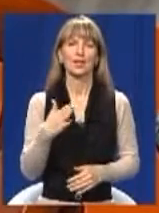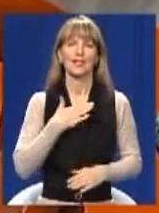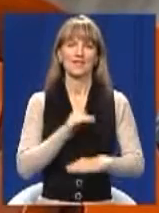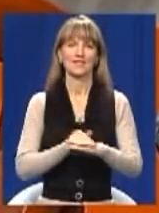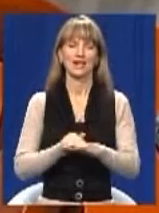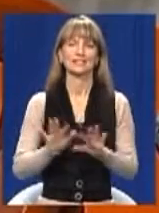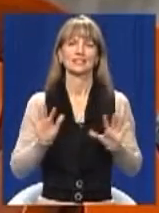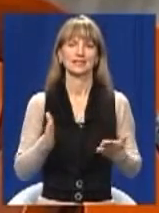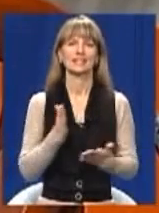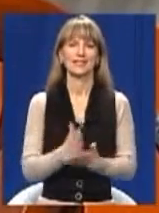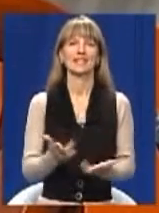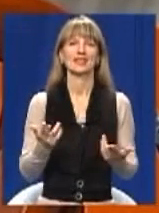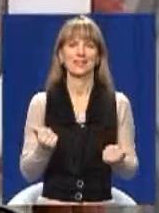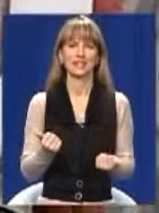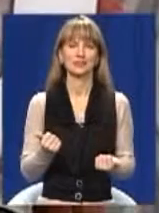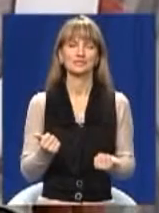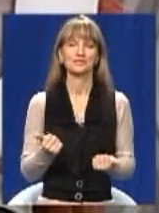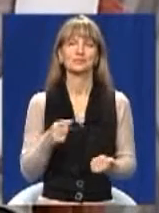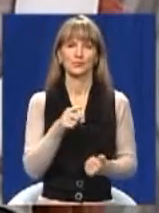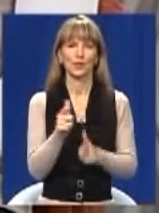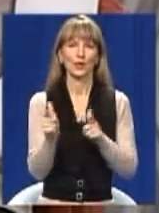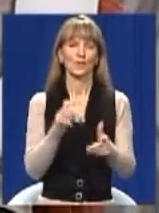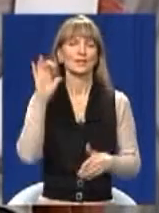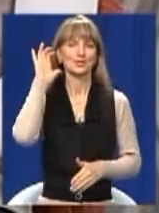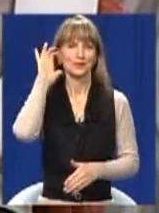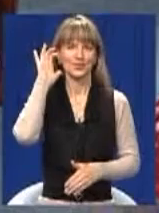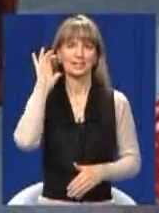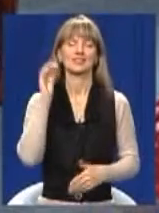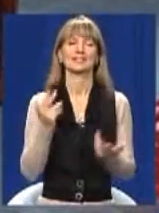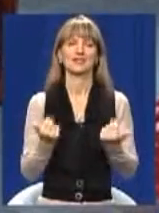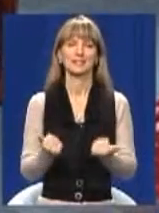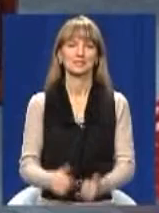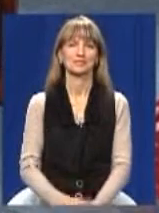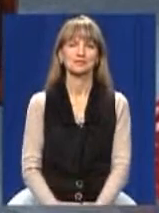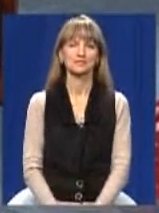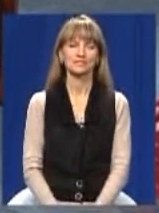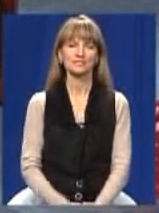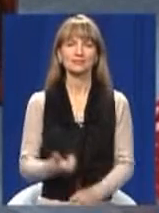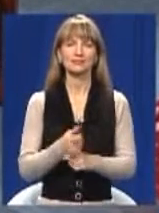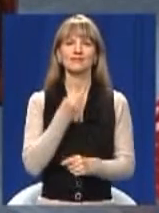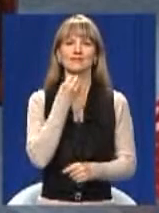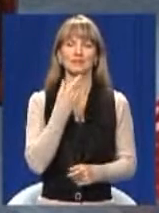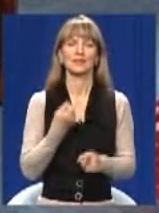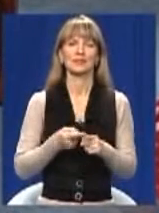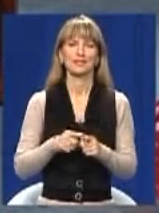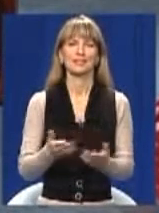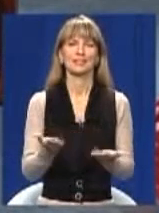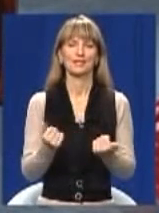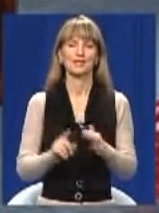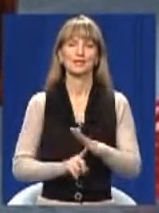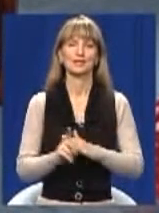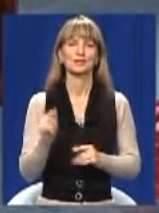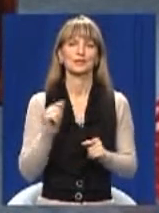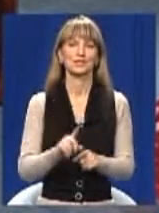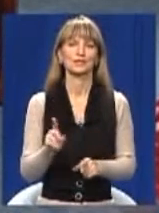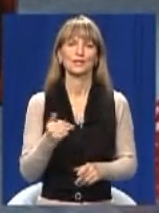факти, події, явища? Так. Так, а ти готова слухати? Так. Ну то добре. А тож давай почнемо з